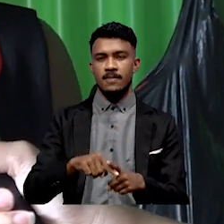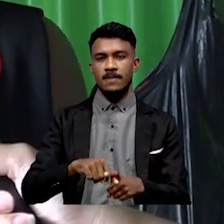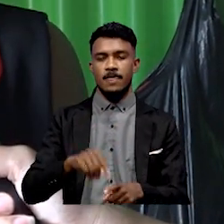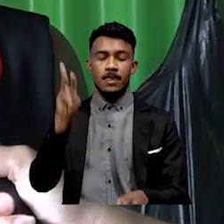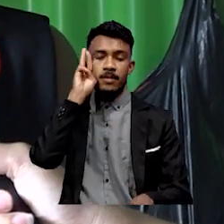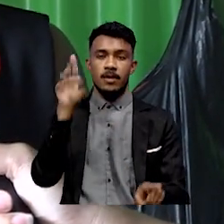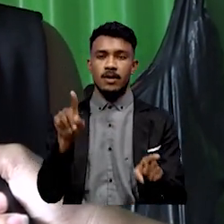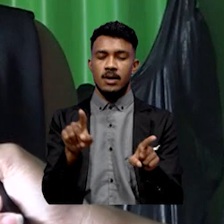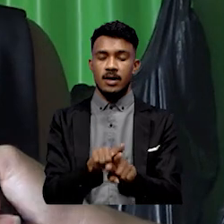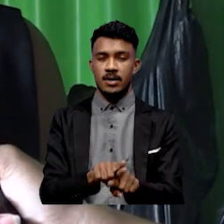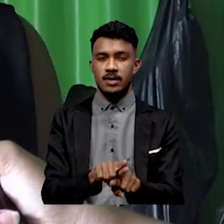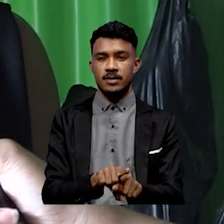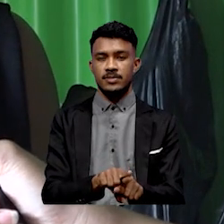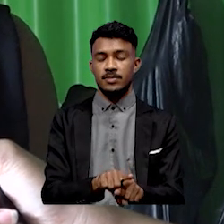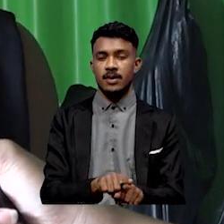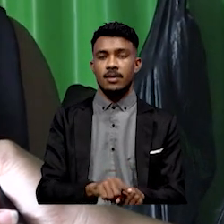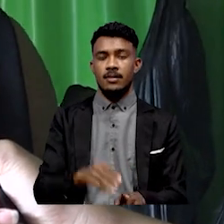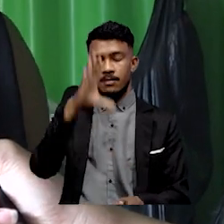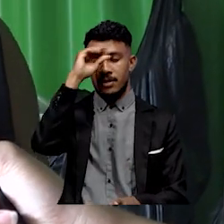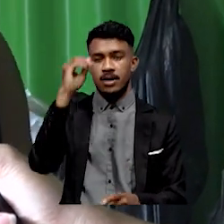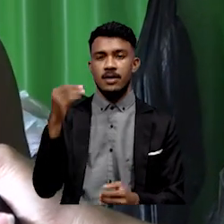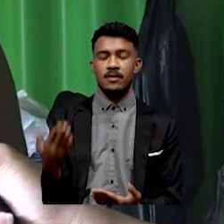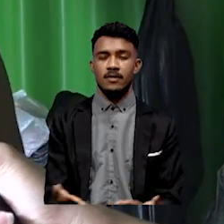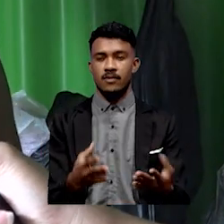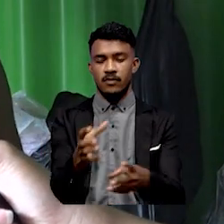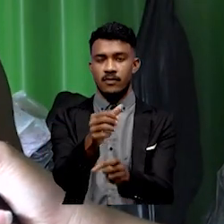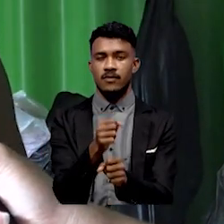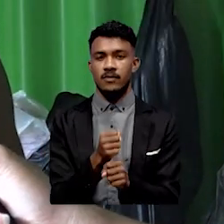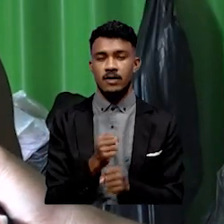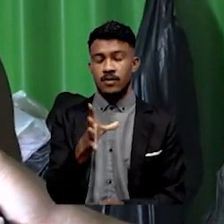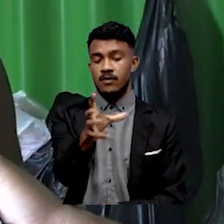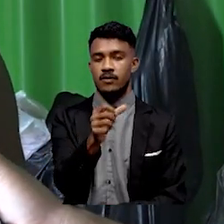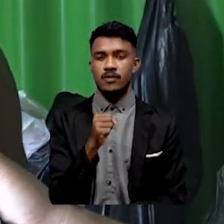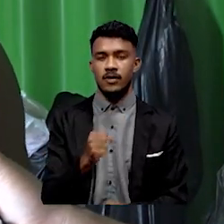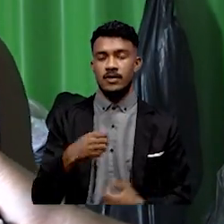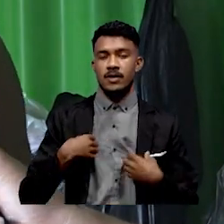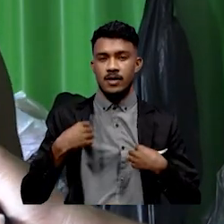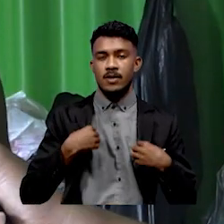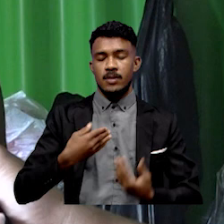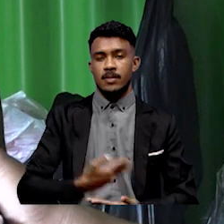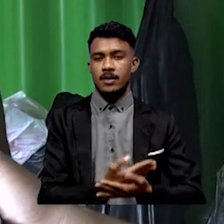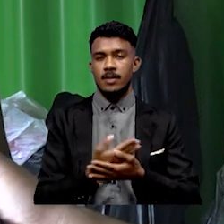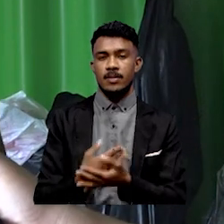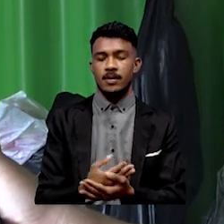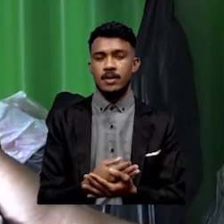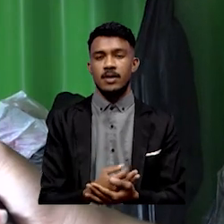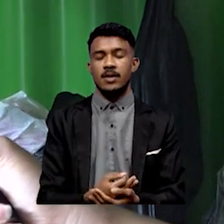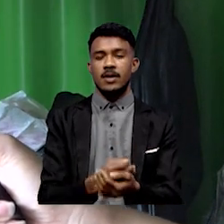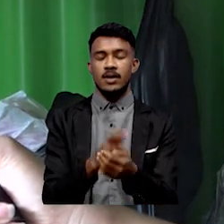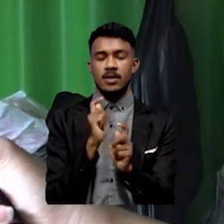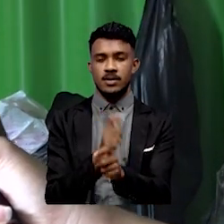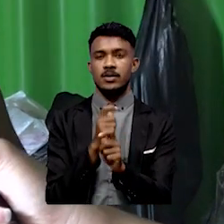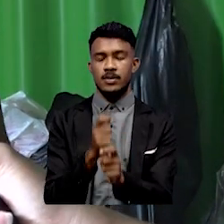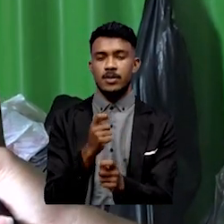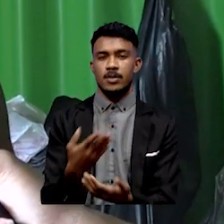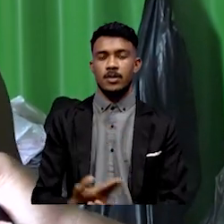idane anta den mana potema ba sim bebe ne ro pa nunka konsega tu potida anta mana bele brani ba sim koko bebe ba tum hare to kam